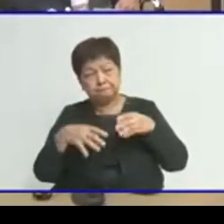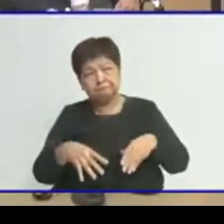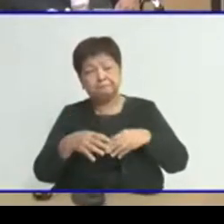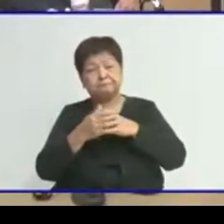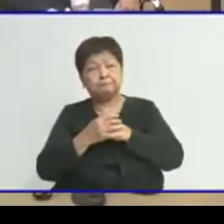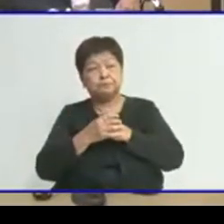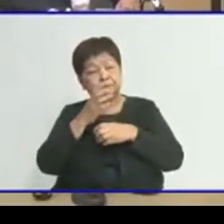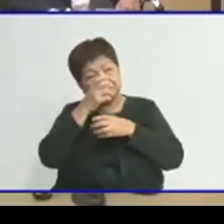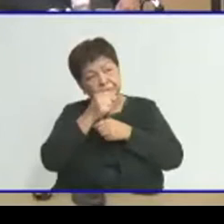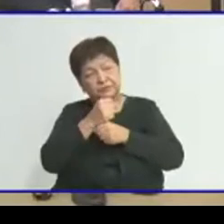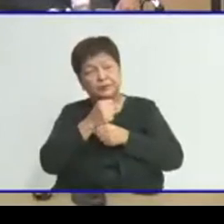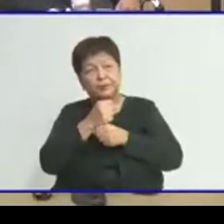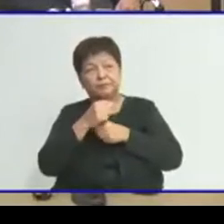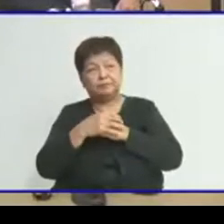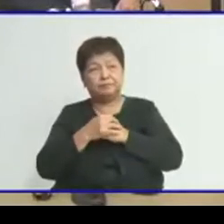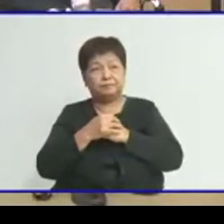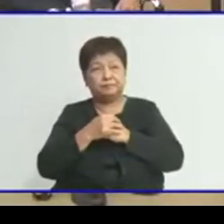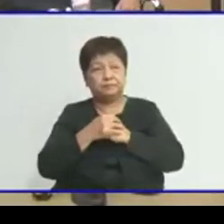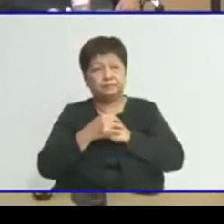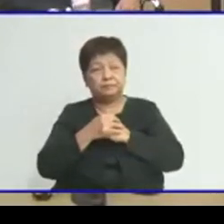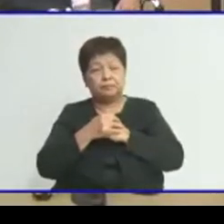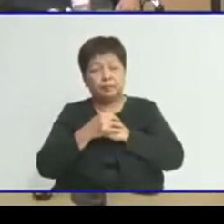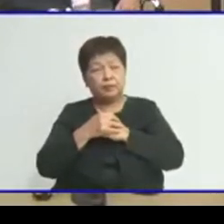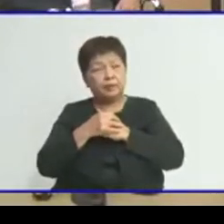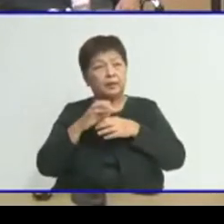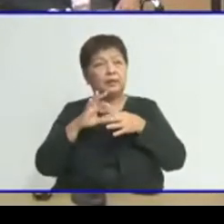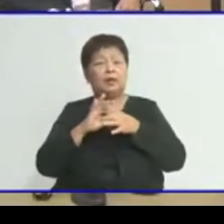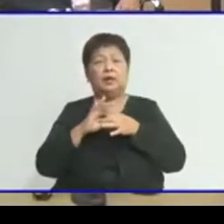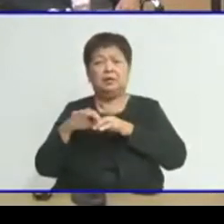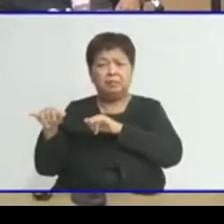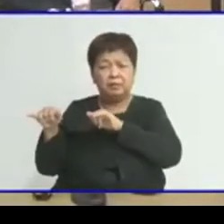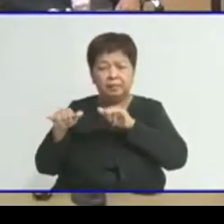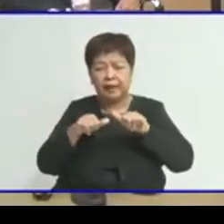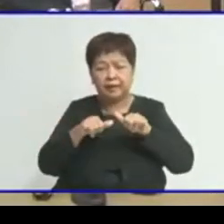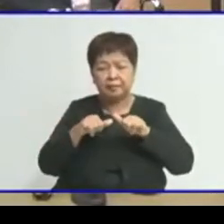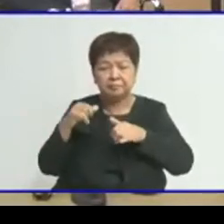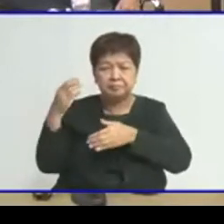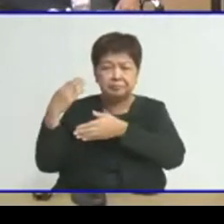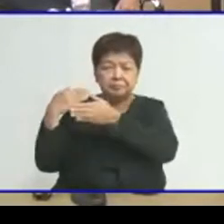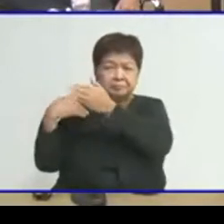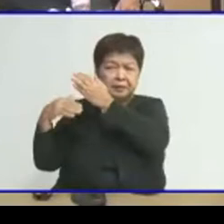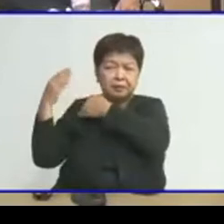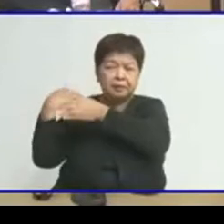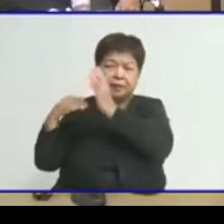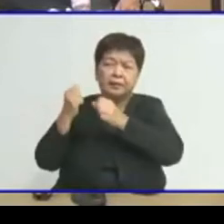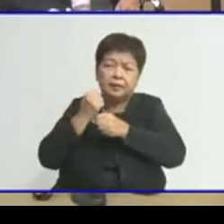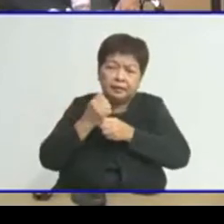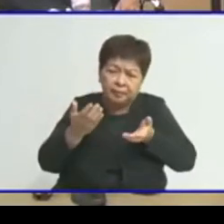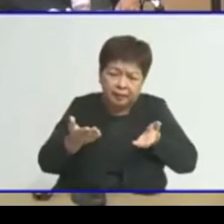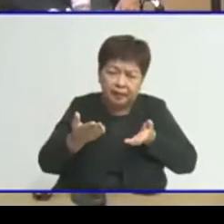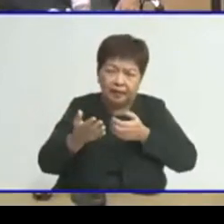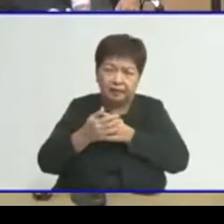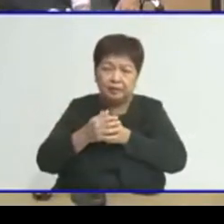ฟังนะคะว่าในเรื่องของผู้ลี้ภัยเนี่ยประวัติของการจัดการผู้ลี้ภัยในประเทศไทยเนี่ยเป็นอย่างไ